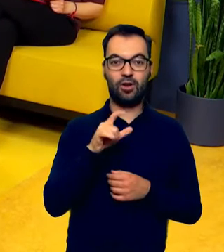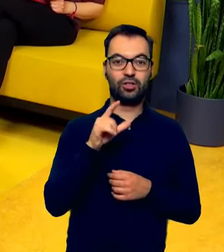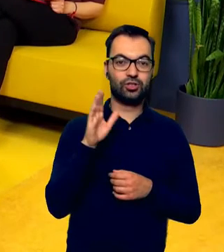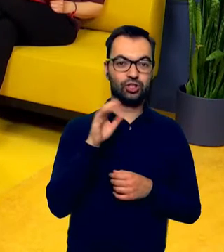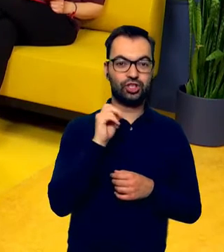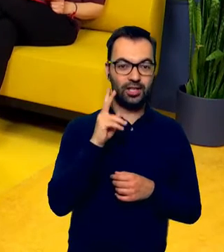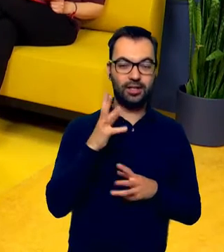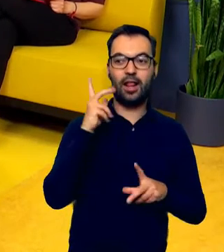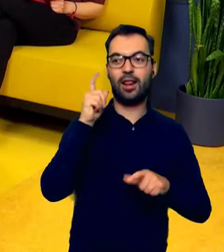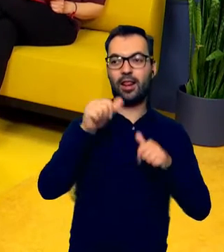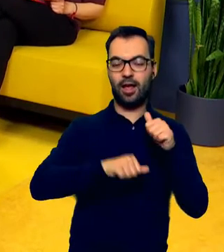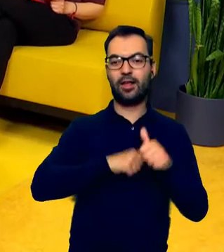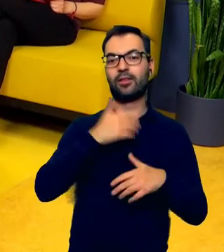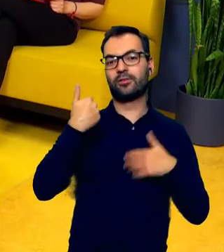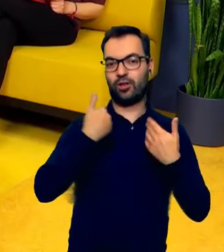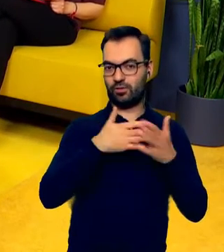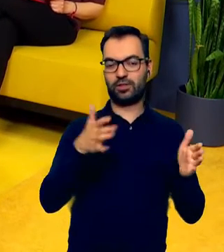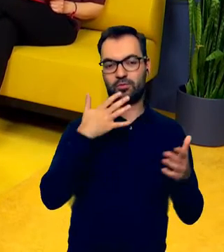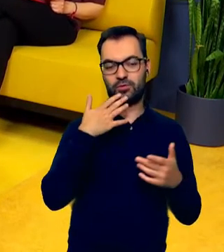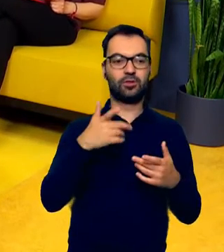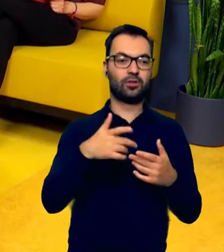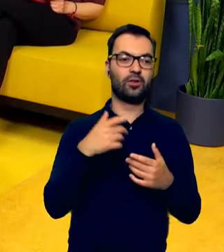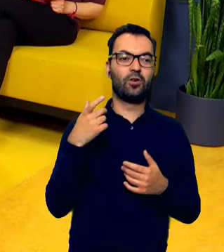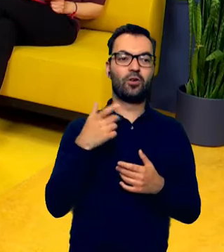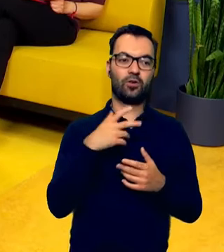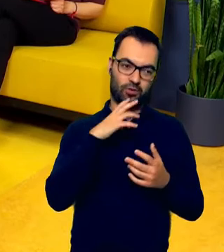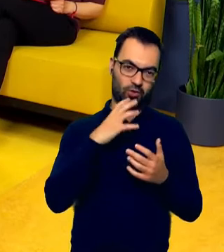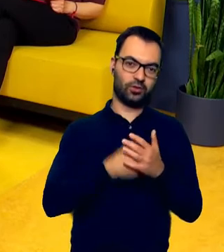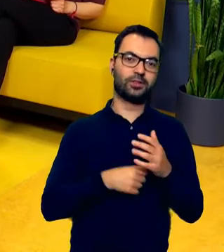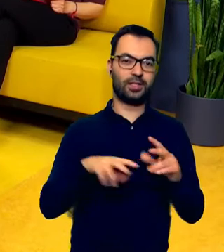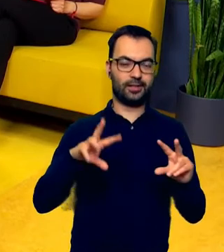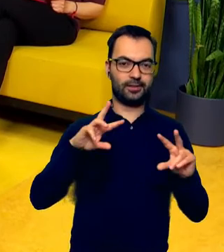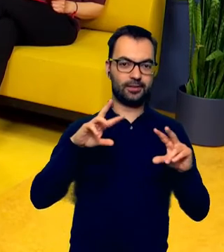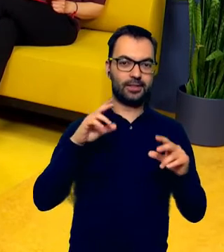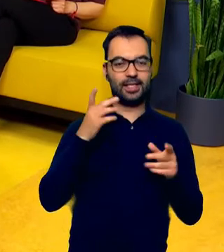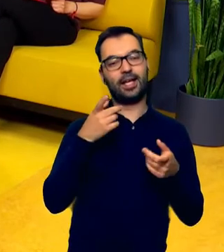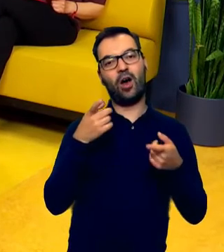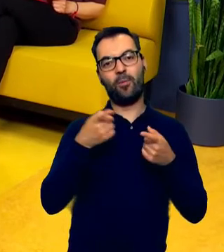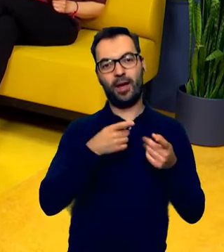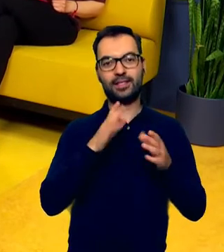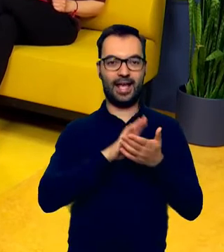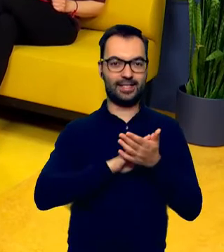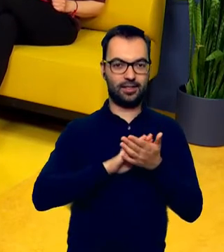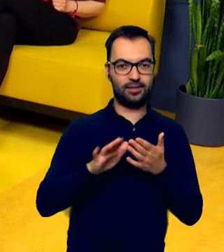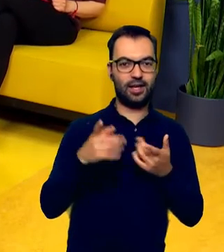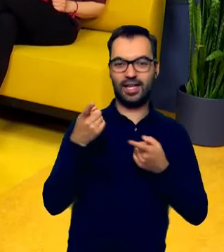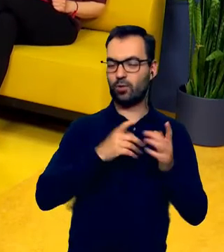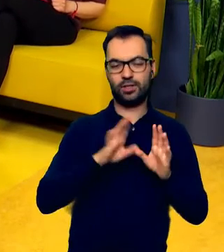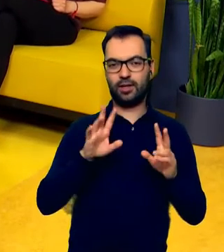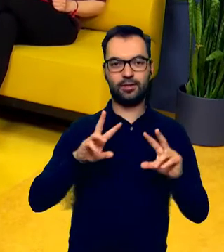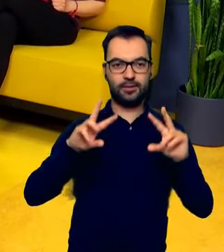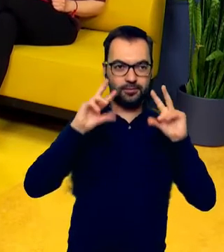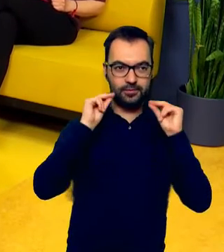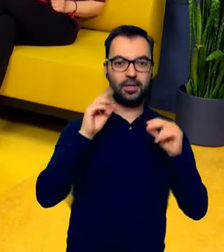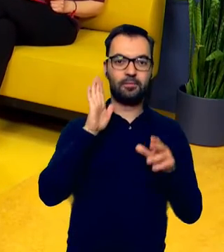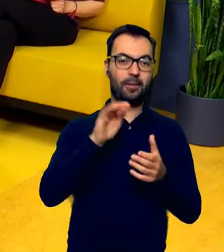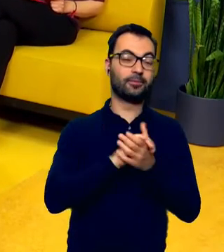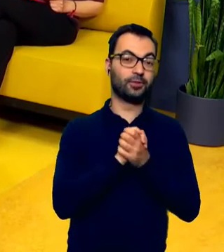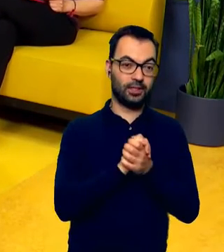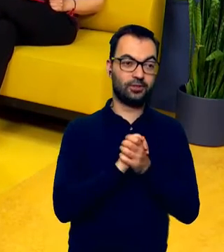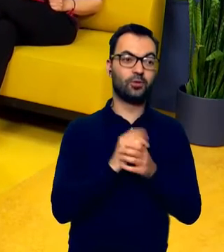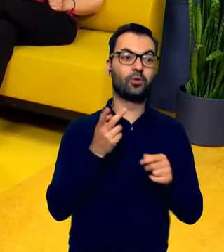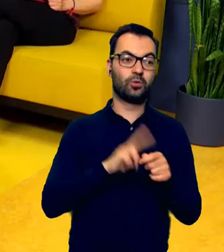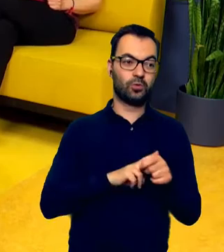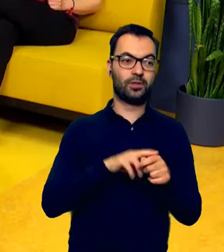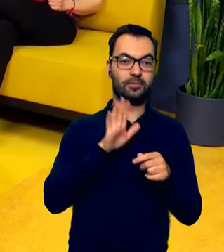Wolszczak od lat mówi o tym otwarcie, że korzysta z efektu zabiegów estetycznych właśnie, nie my chirurgii, tylko bo tak. Ma przyjaciela, który